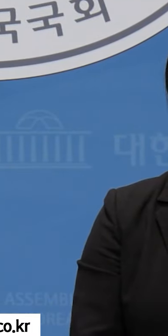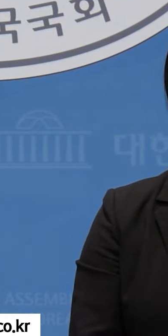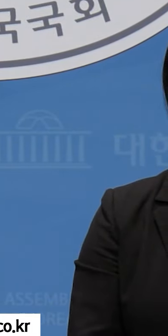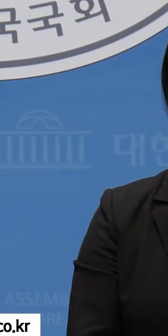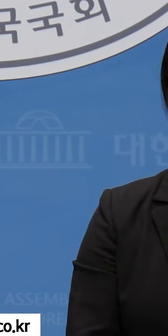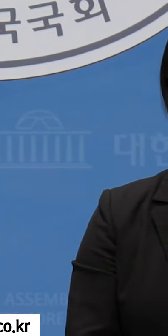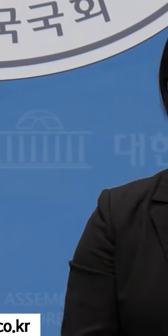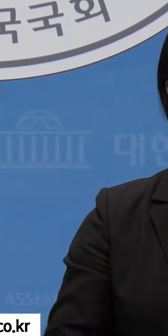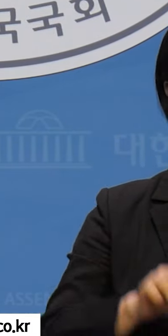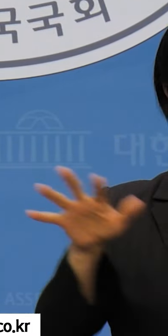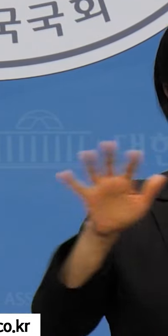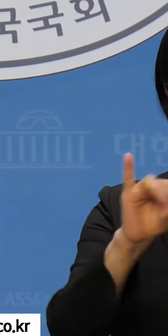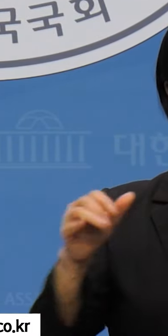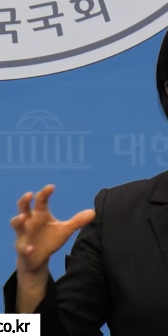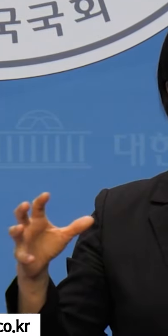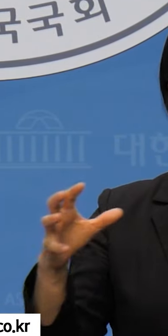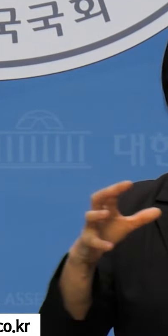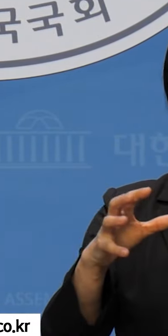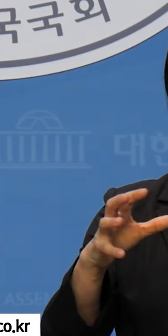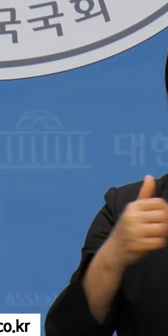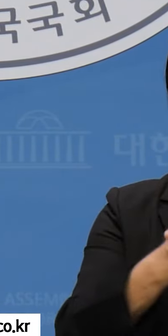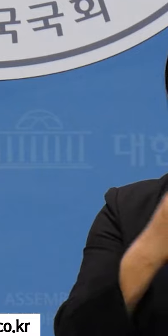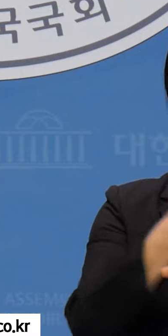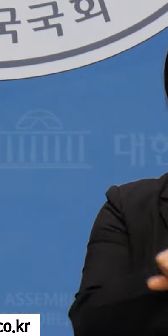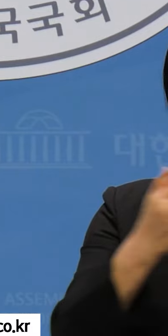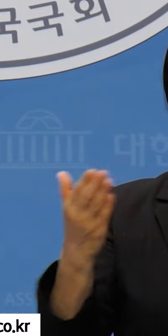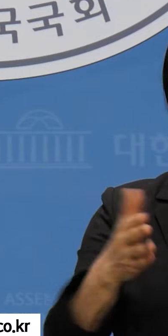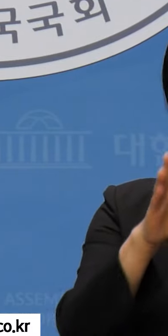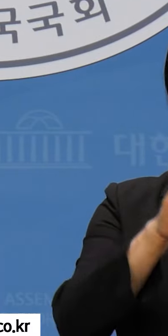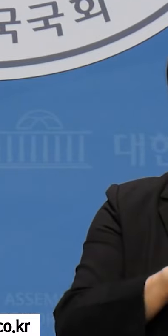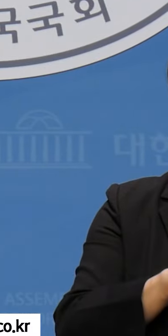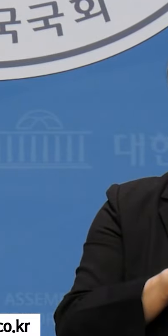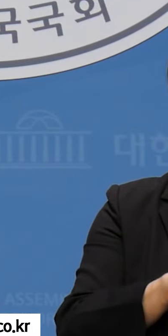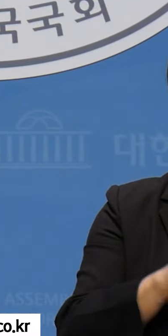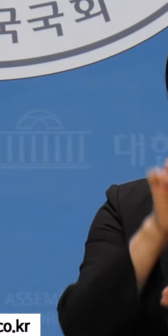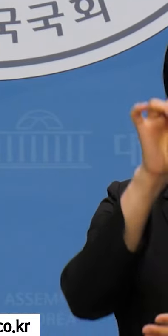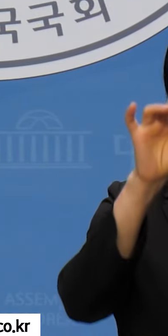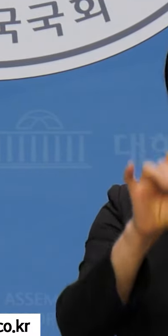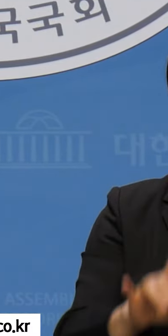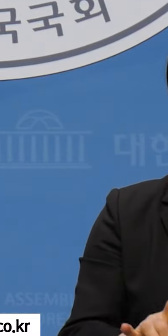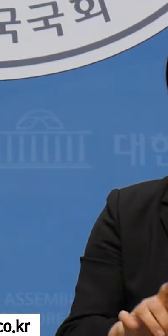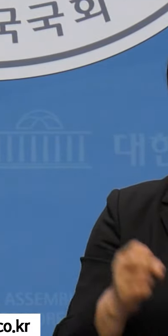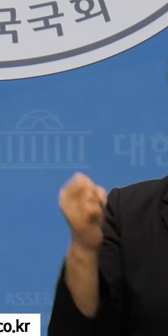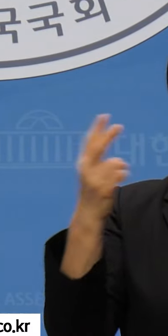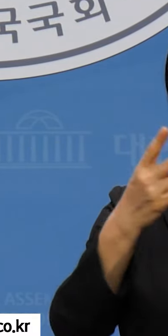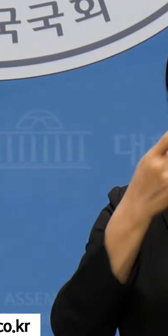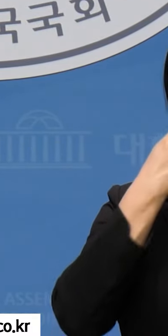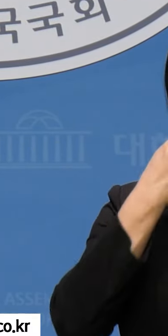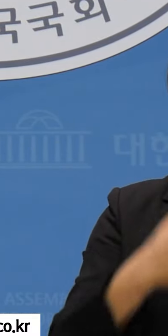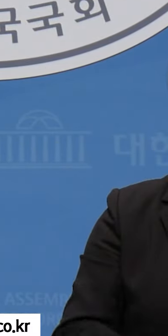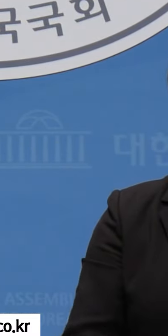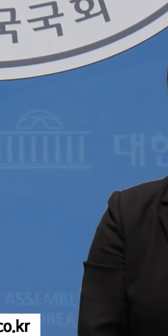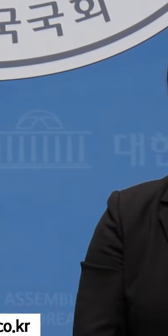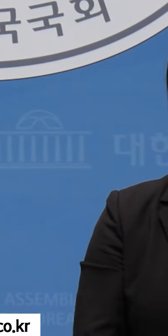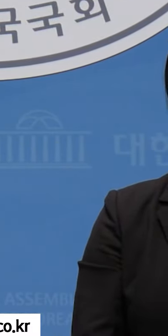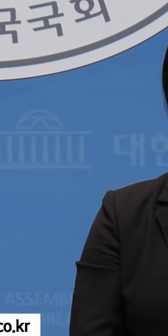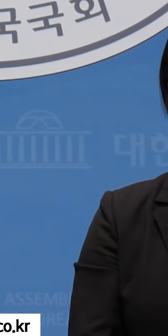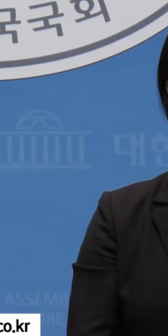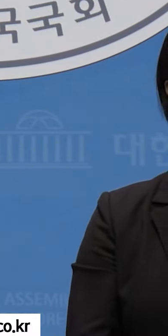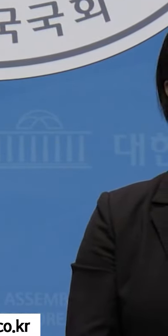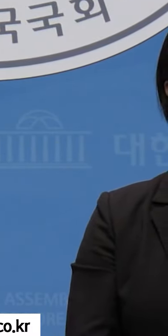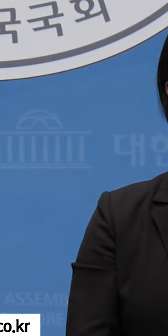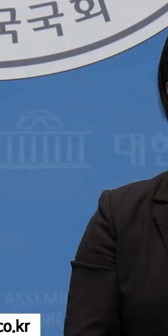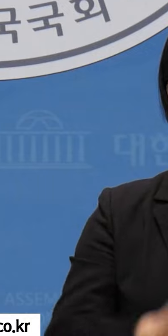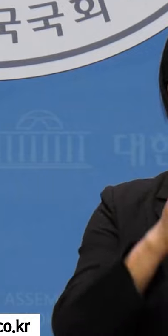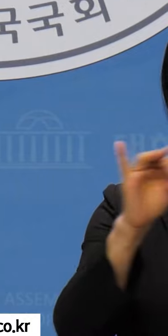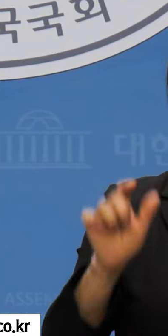흩어진 사람들을 모으고 해야 할 과제들을 하나하나 다시 담겠습니다.